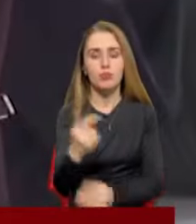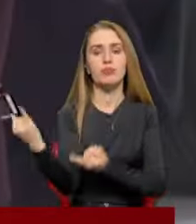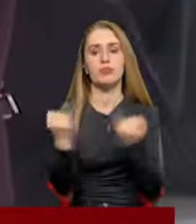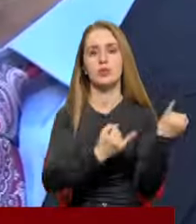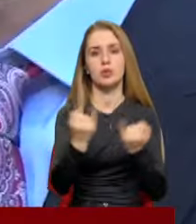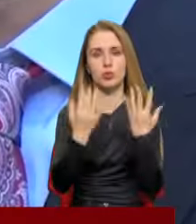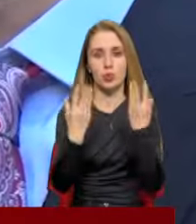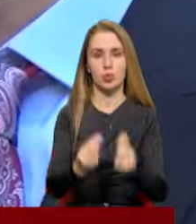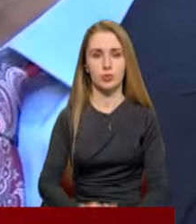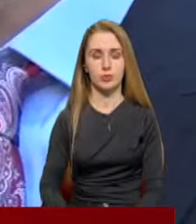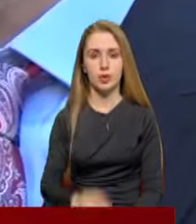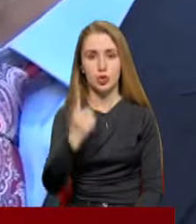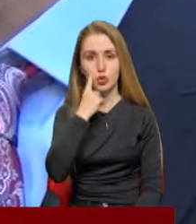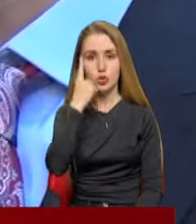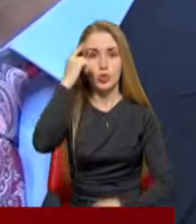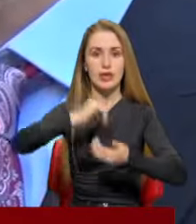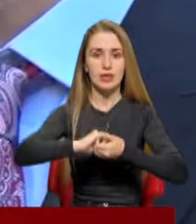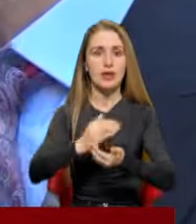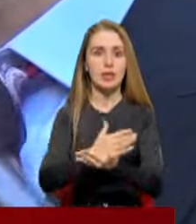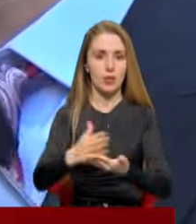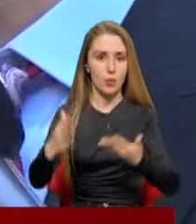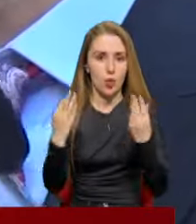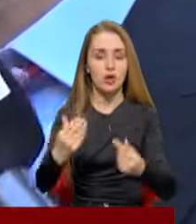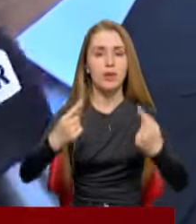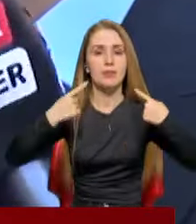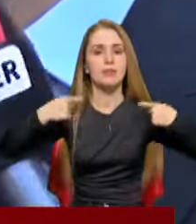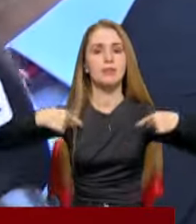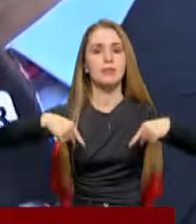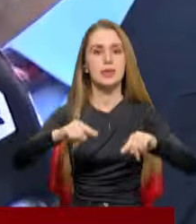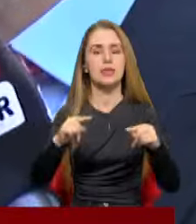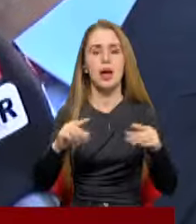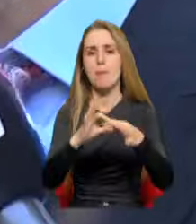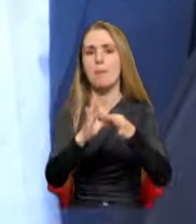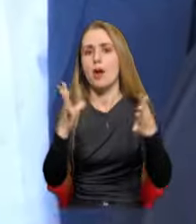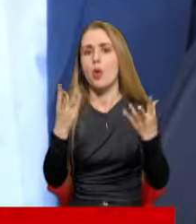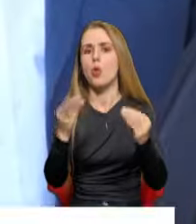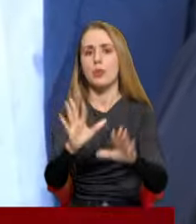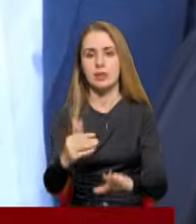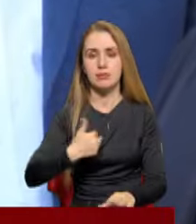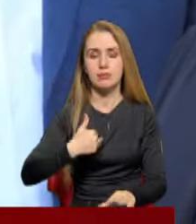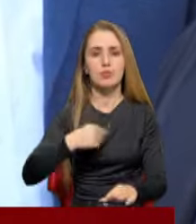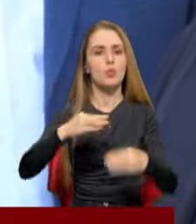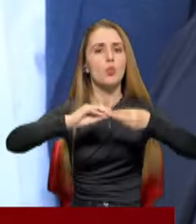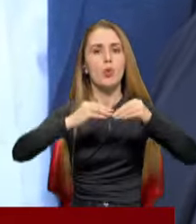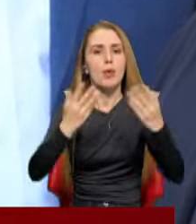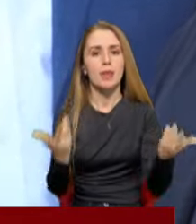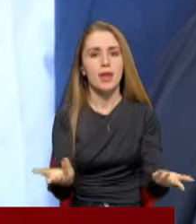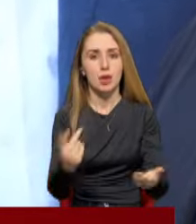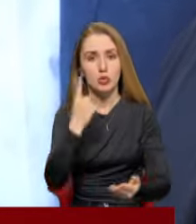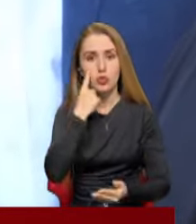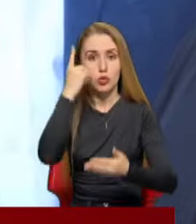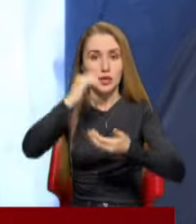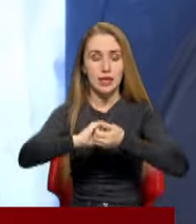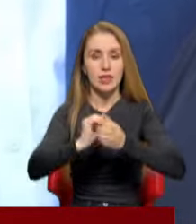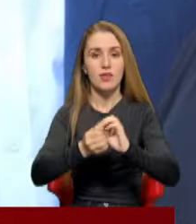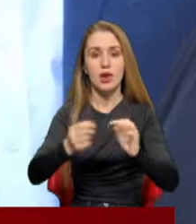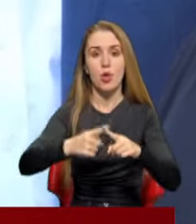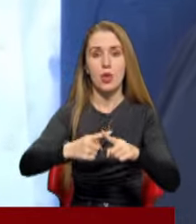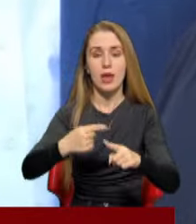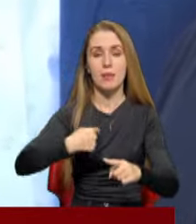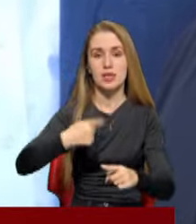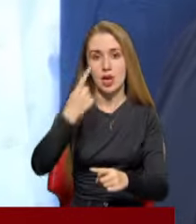tartışmayı büyüttü. Cumhur İttifakı devam edecektir. Bizde çatlama olmaz. Burada sorun şu ki Cumhur İttifakı'nın ortakları